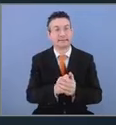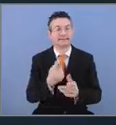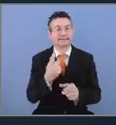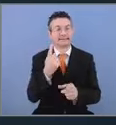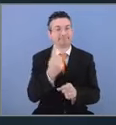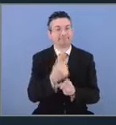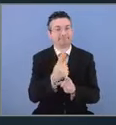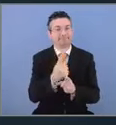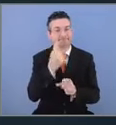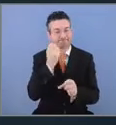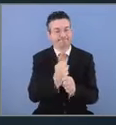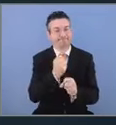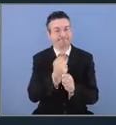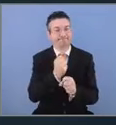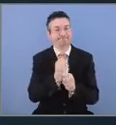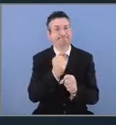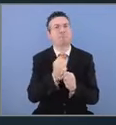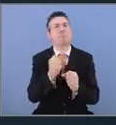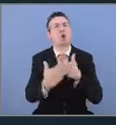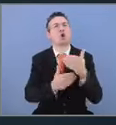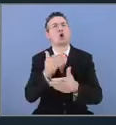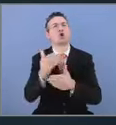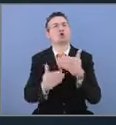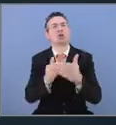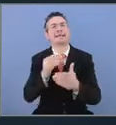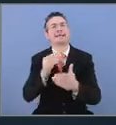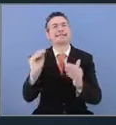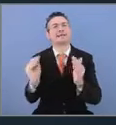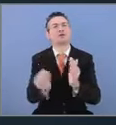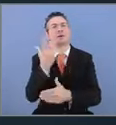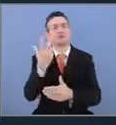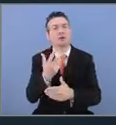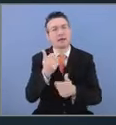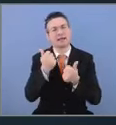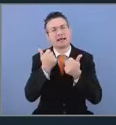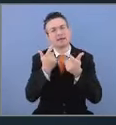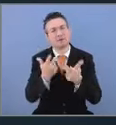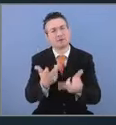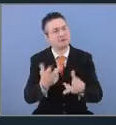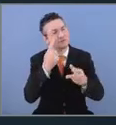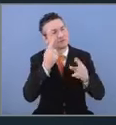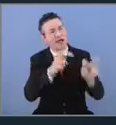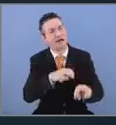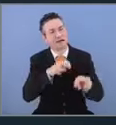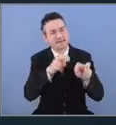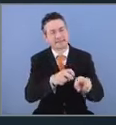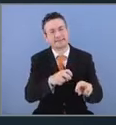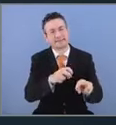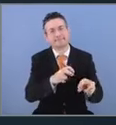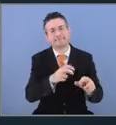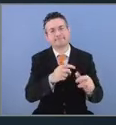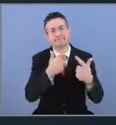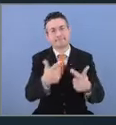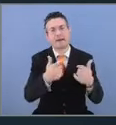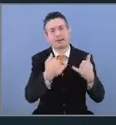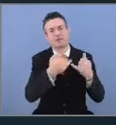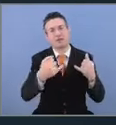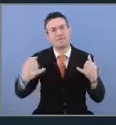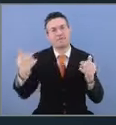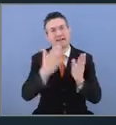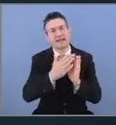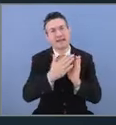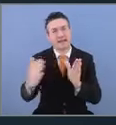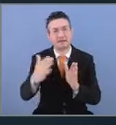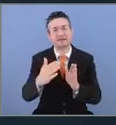di innovazione che molto spesso nel settore agroalimentare hanno ripercussioni su tutta la filiera. Non sempre le nostre aziende laziali da questo punto